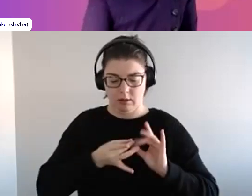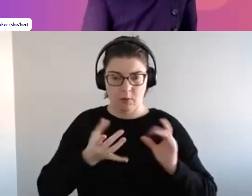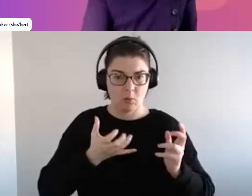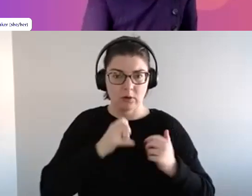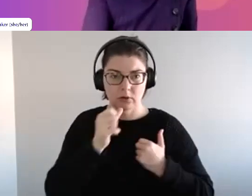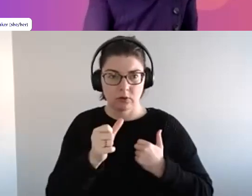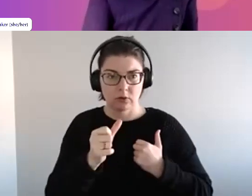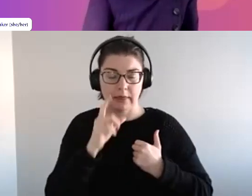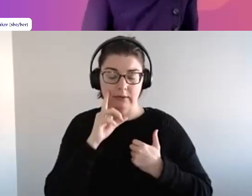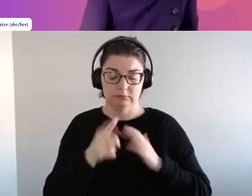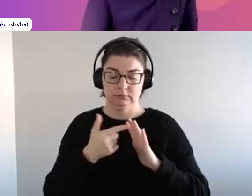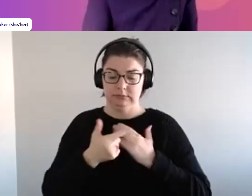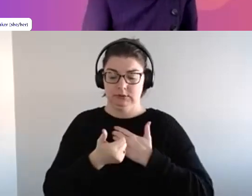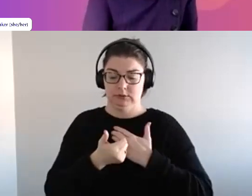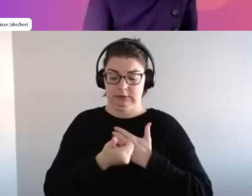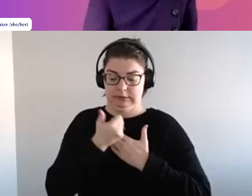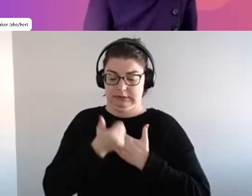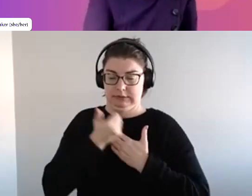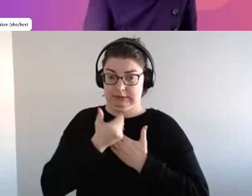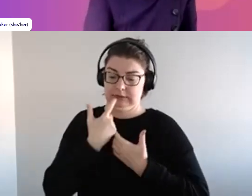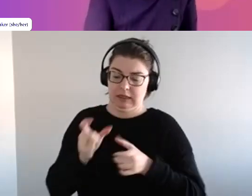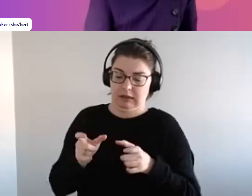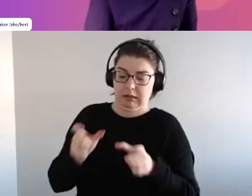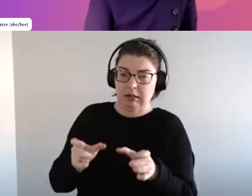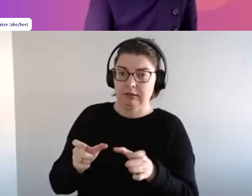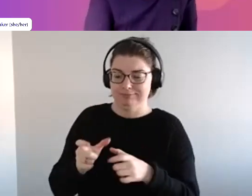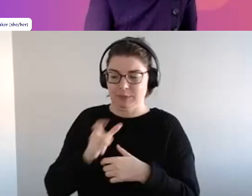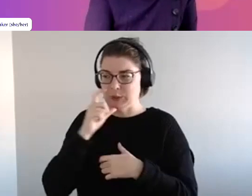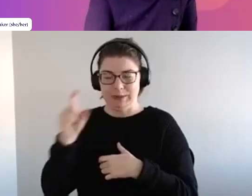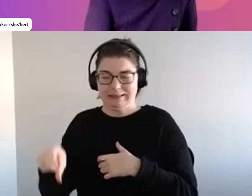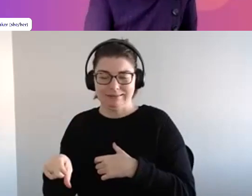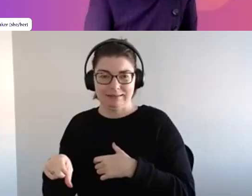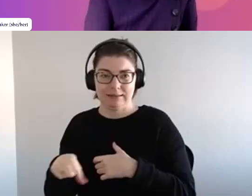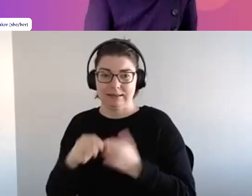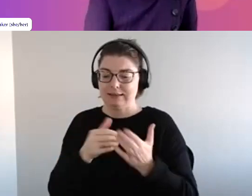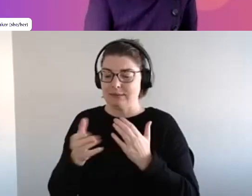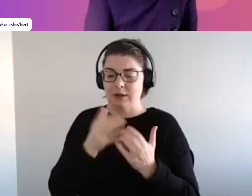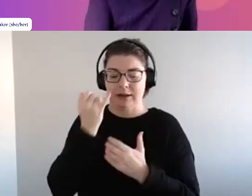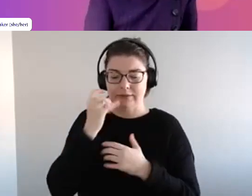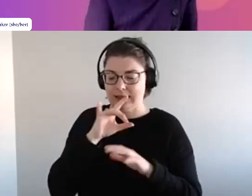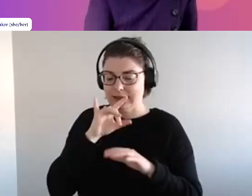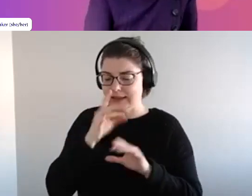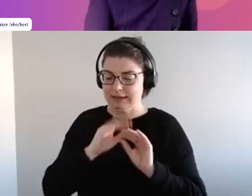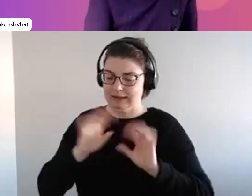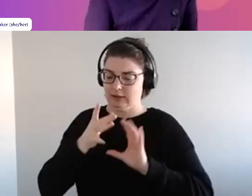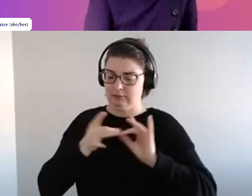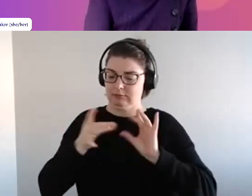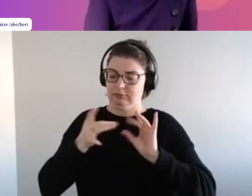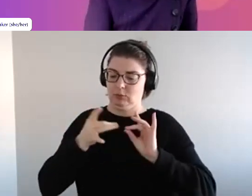volonté s'il veut s'exprimer ou non je pense que c'est dangereux de placer des limites inutiles